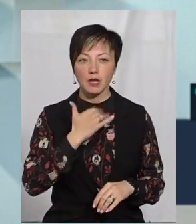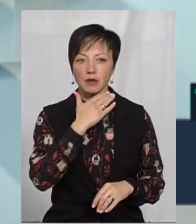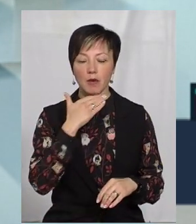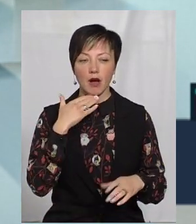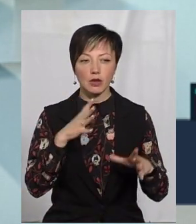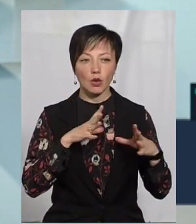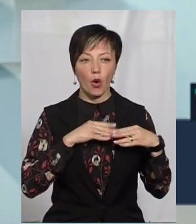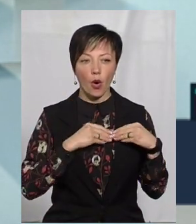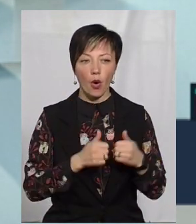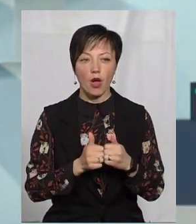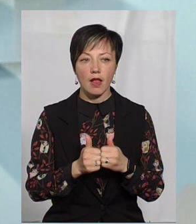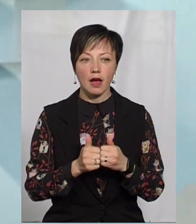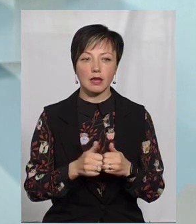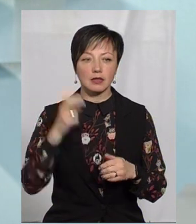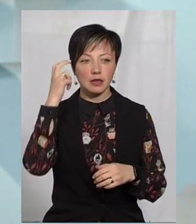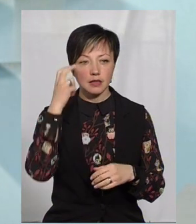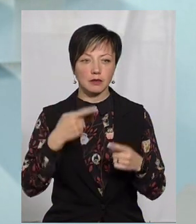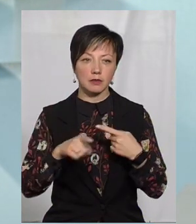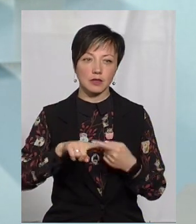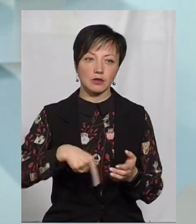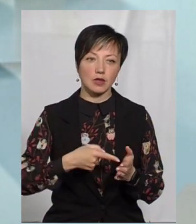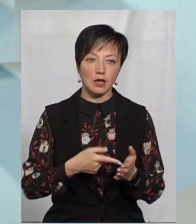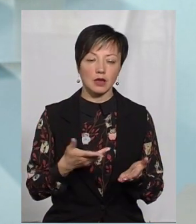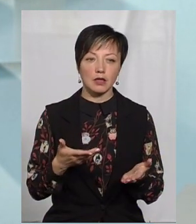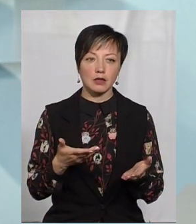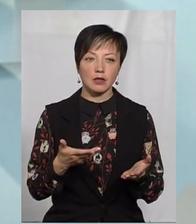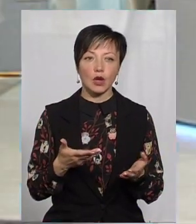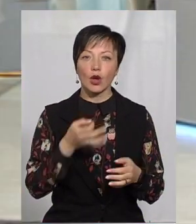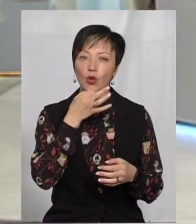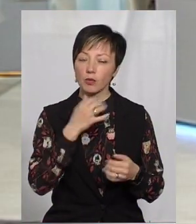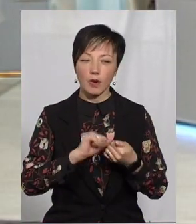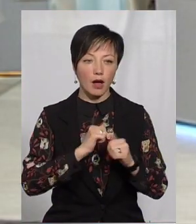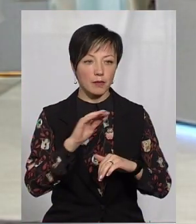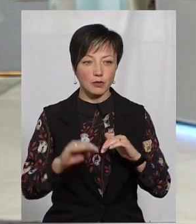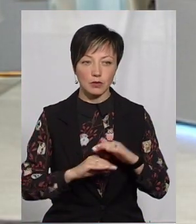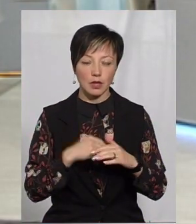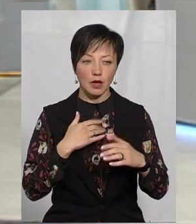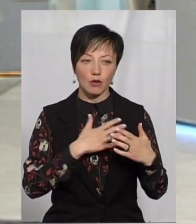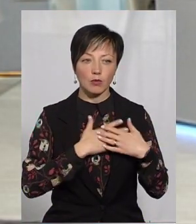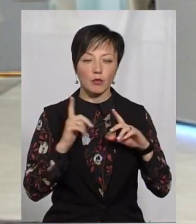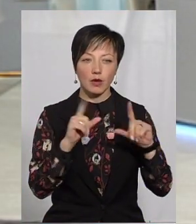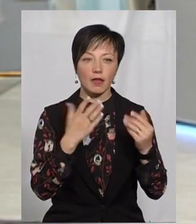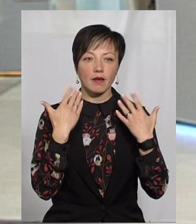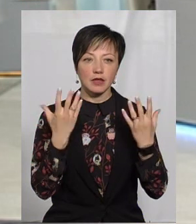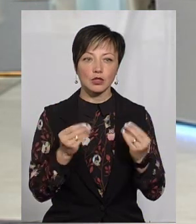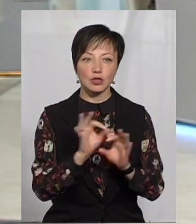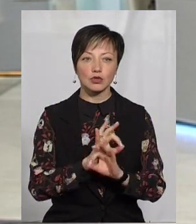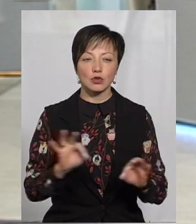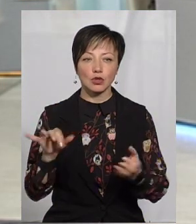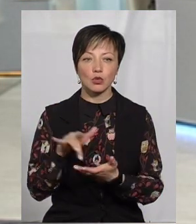багато колег зі столиці чи з інших міст, але всі йдуть через столицю. Дуже люблять Кам'янець. Я сам люблю туди поїхати на вихідні. Це